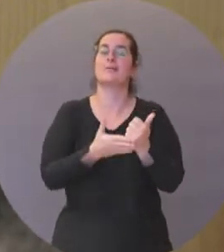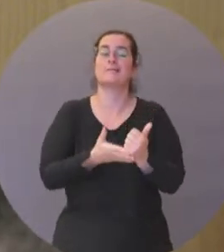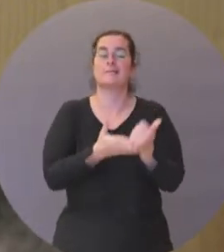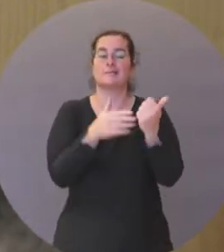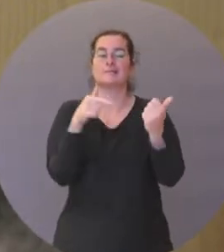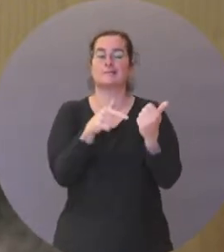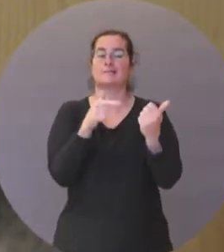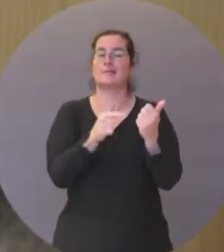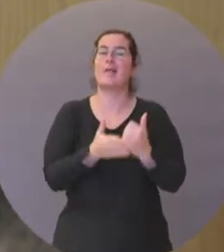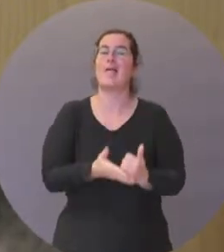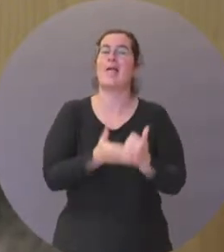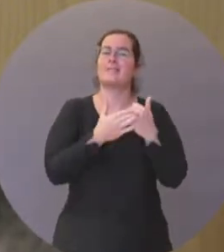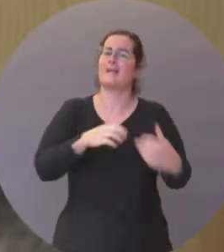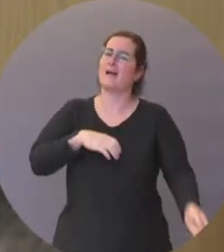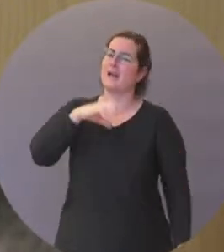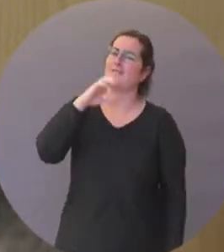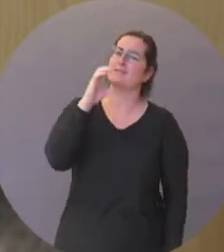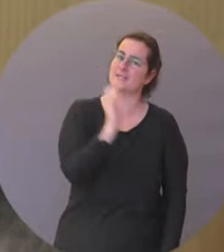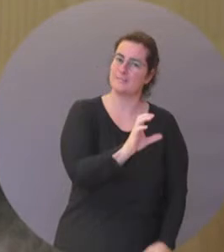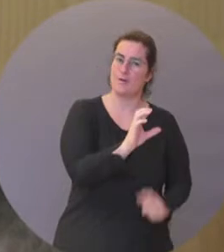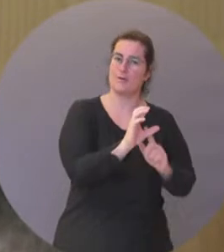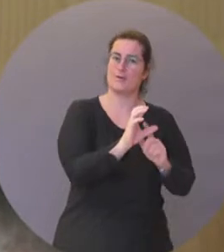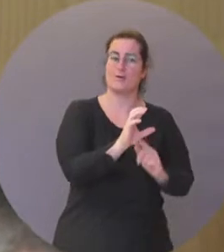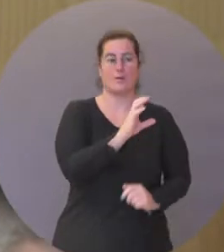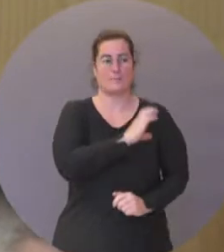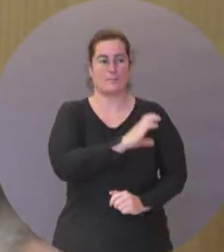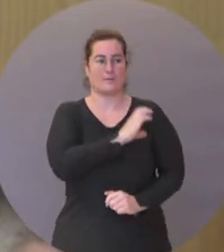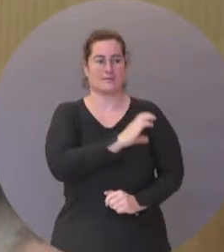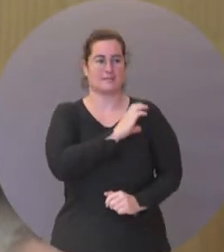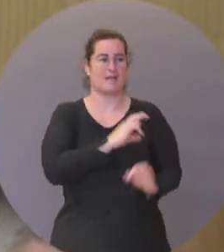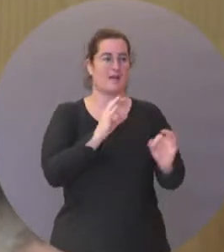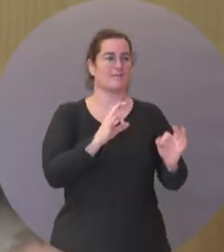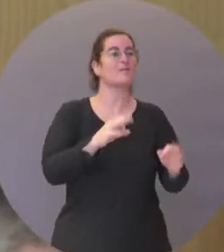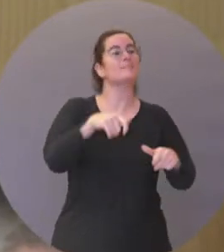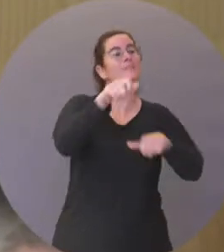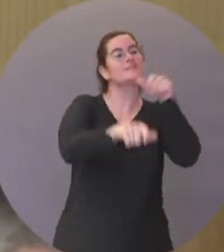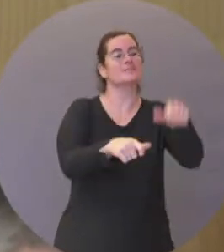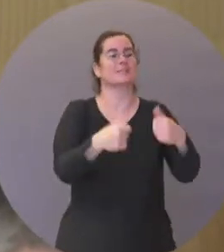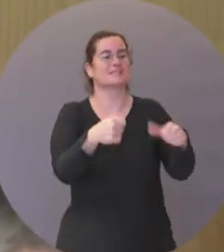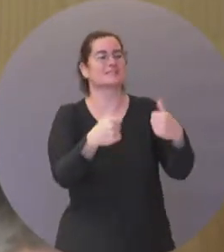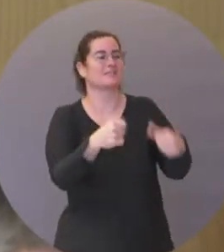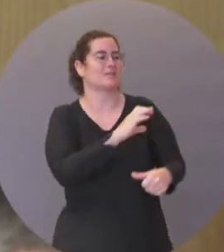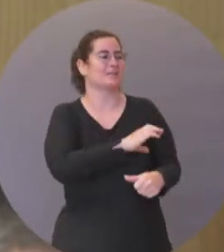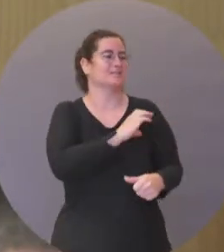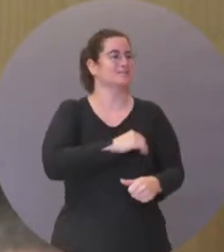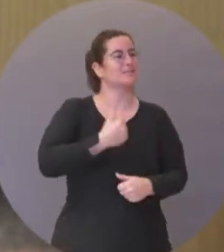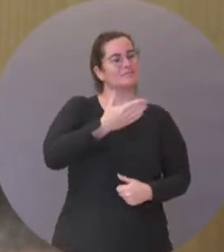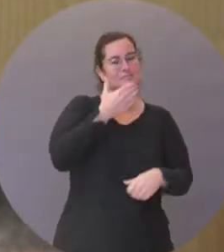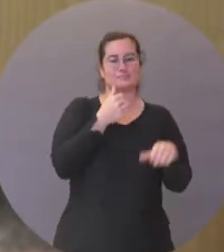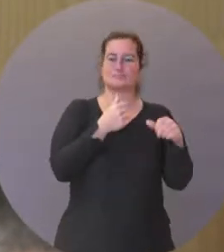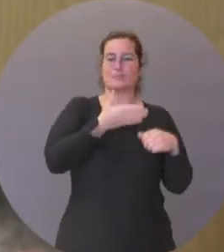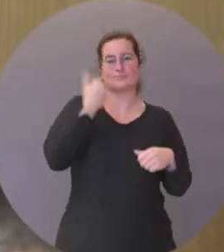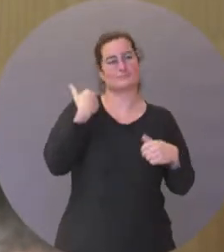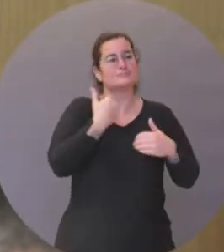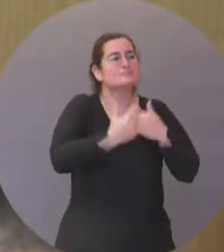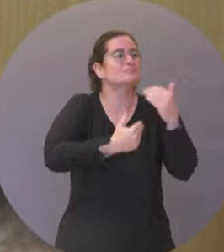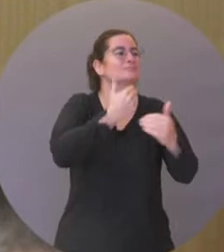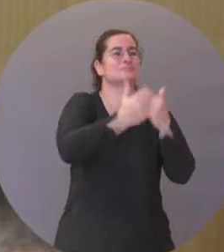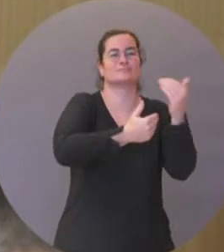dispositif d'aide à l'investissement afin d'améliorer le cadre de vie des résidents et les conditions de travail des professionnels